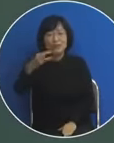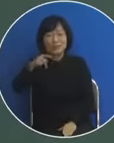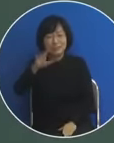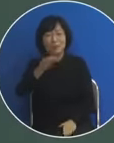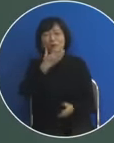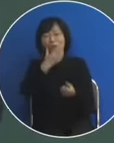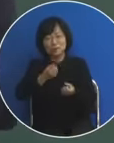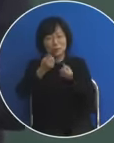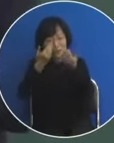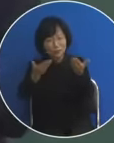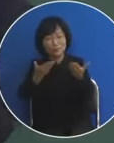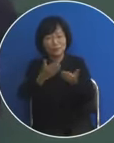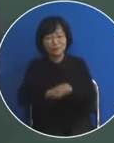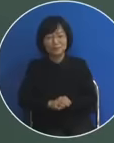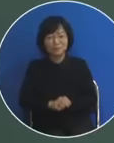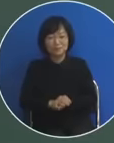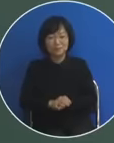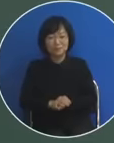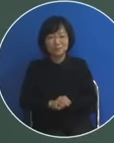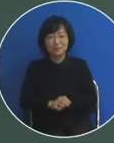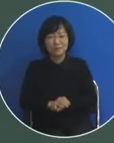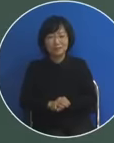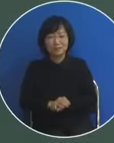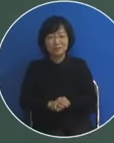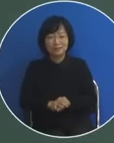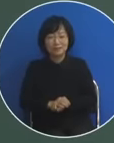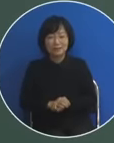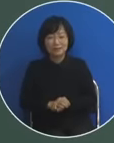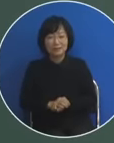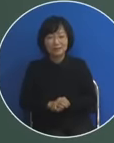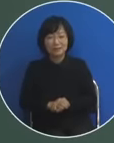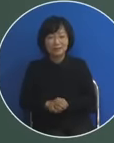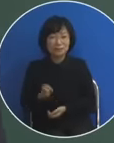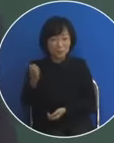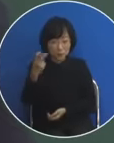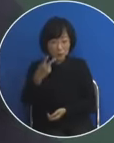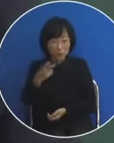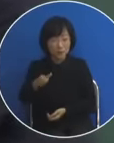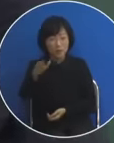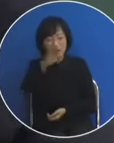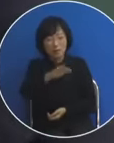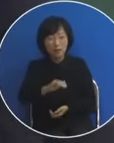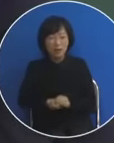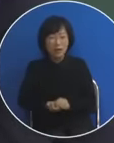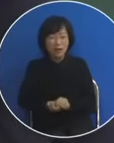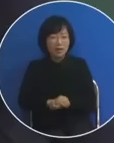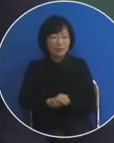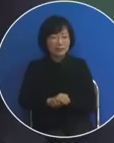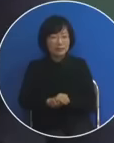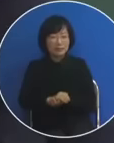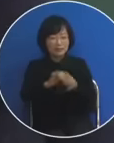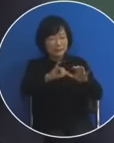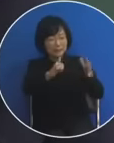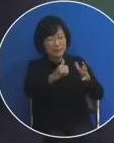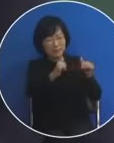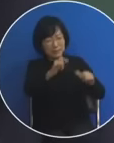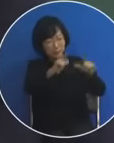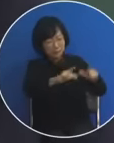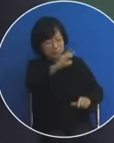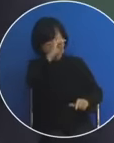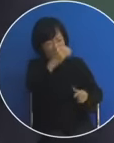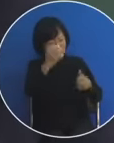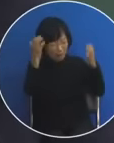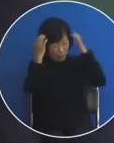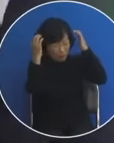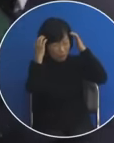불신자처럼 고생하다가 날 흑암 속에 딱 가는 게 아니고 그들을 살리는 사람으로 부르셨다 이 말이에요. You're not suffering like unbelievers and living amongst them and